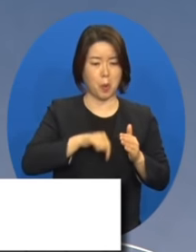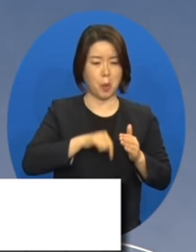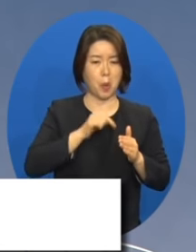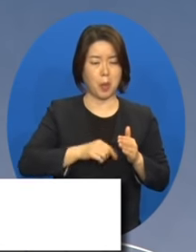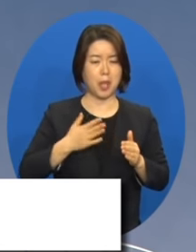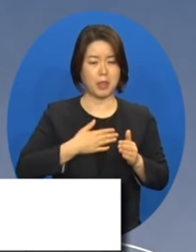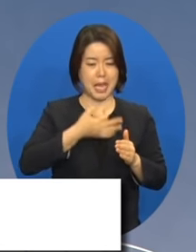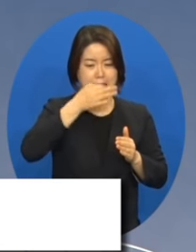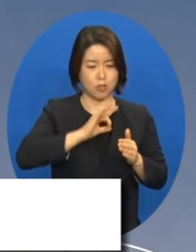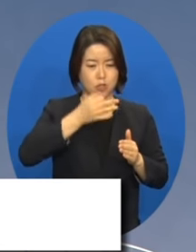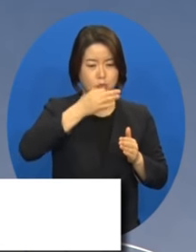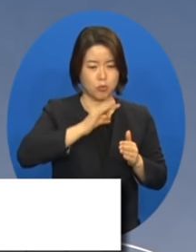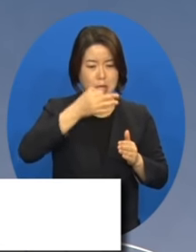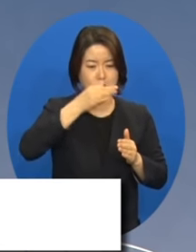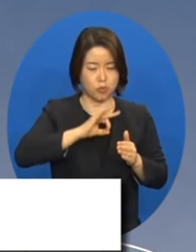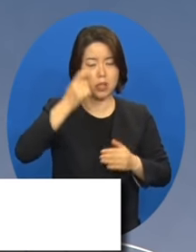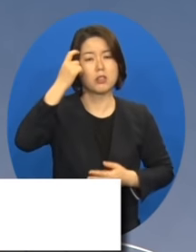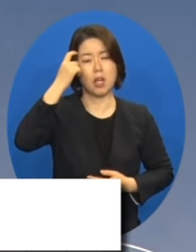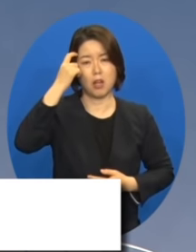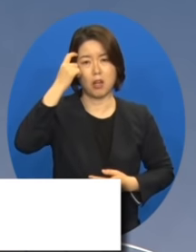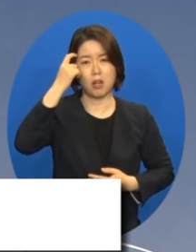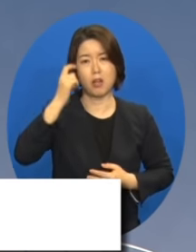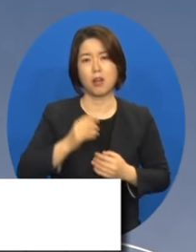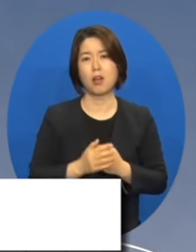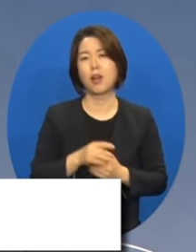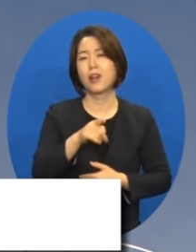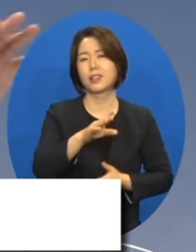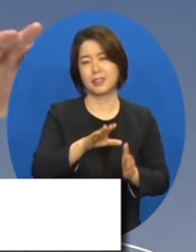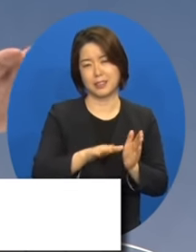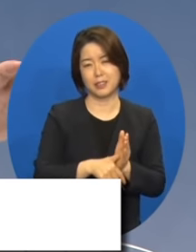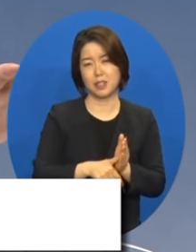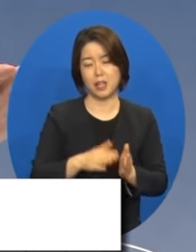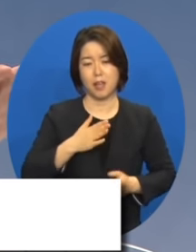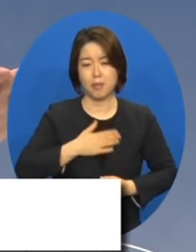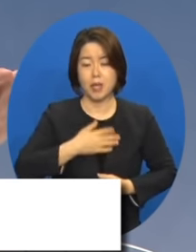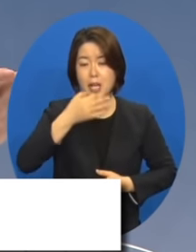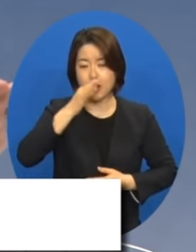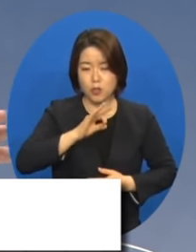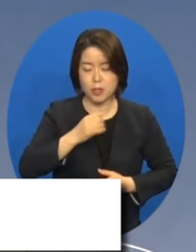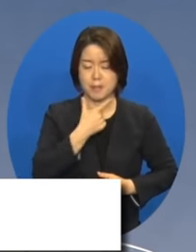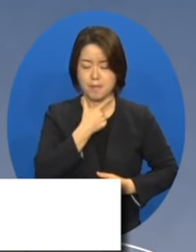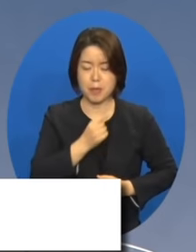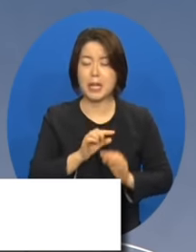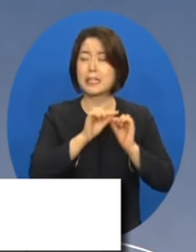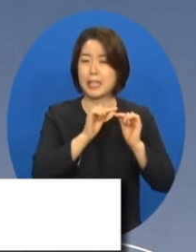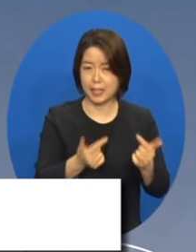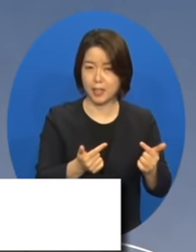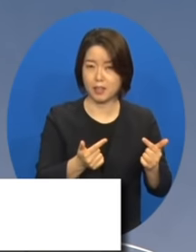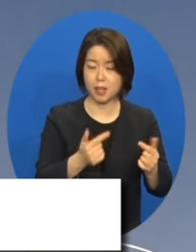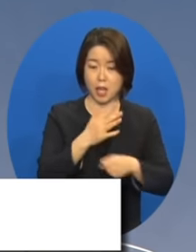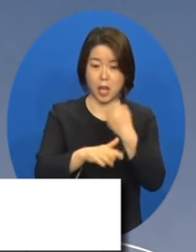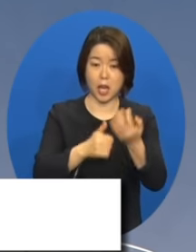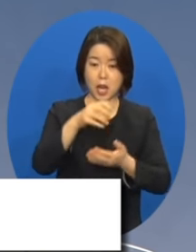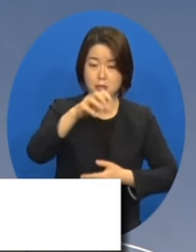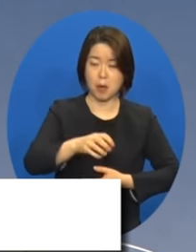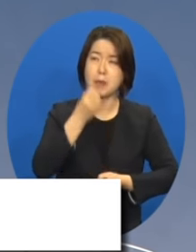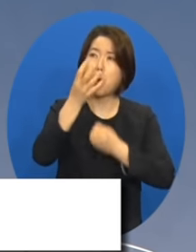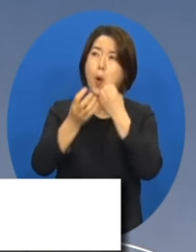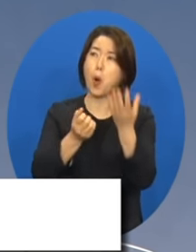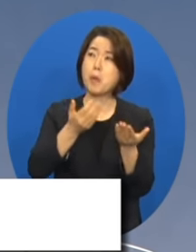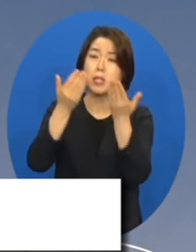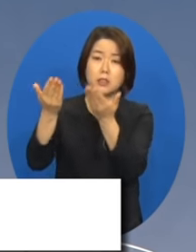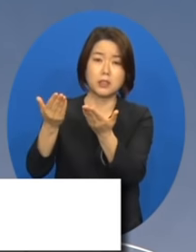하잖아요 그때 내 유익을 구하지 않겠다고 그렇게 하나님 앞에 고백할 수 있었던